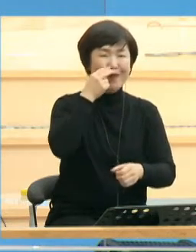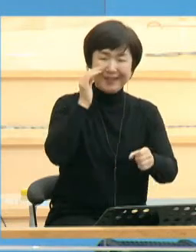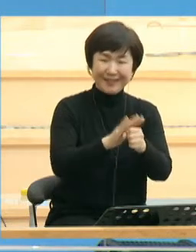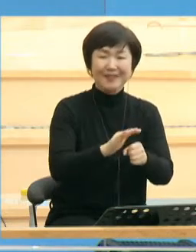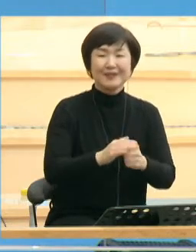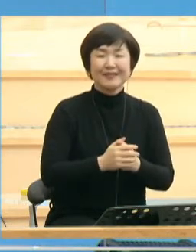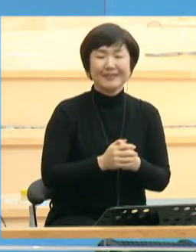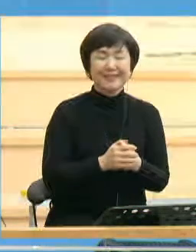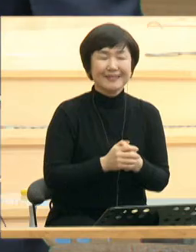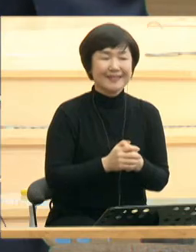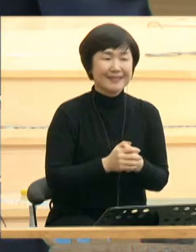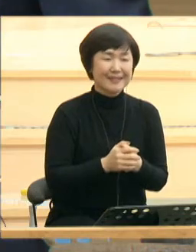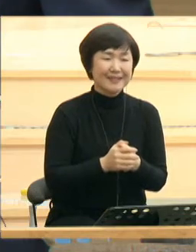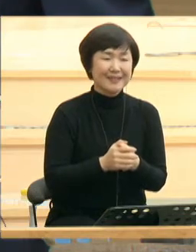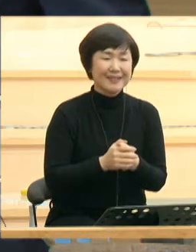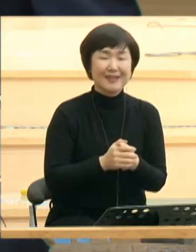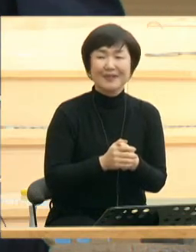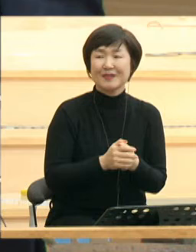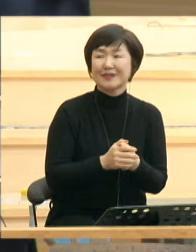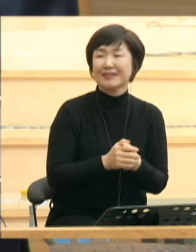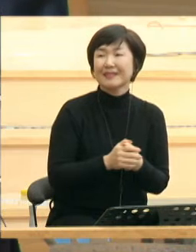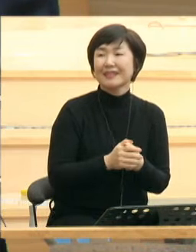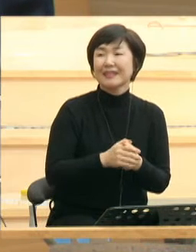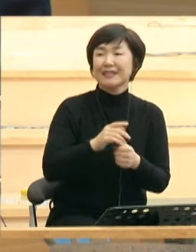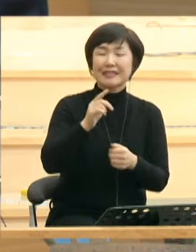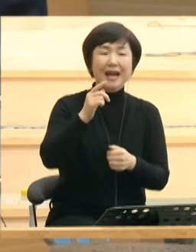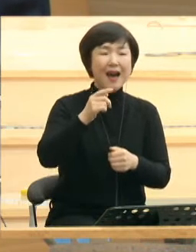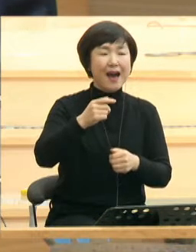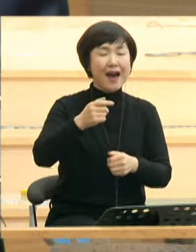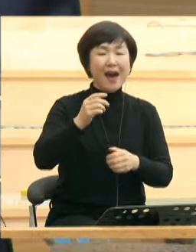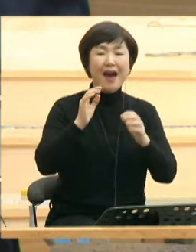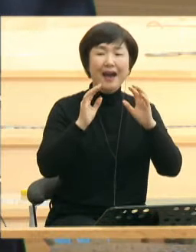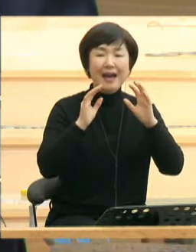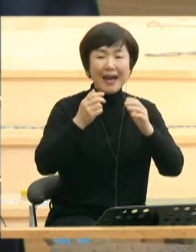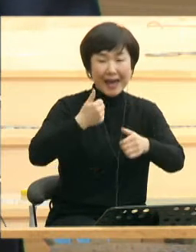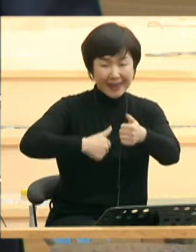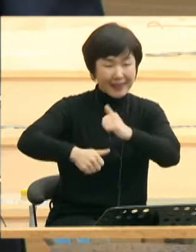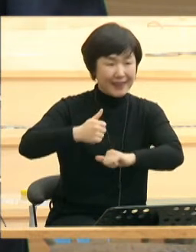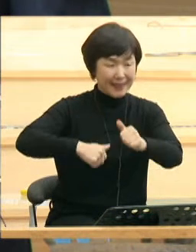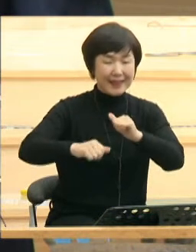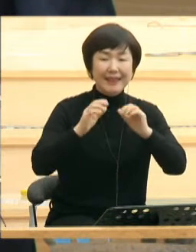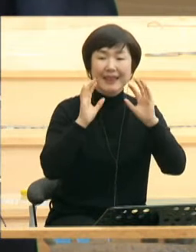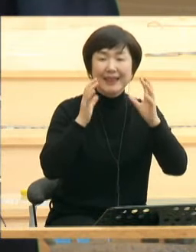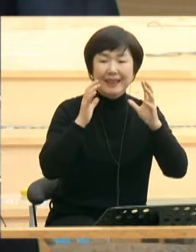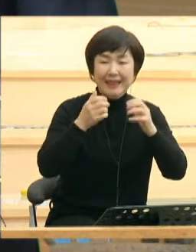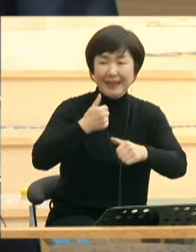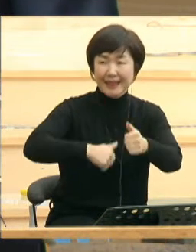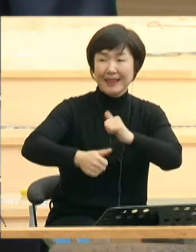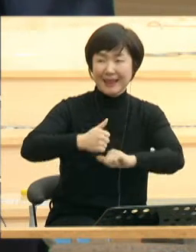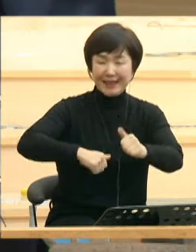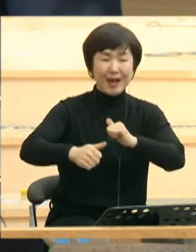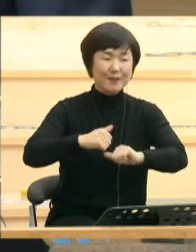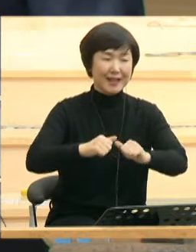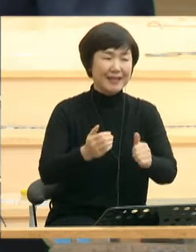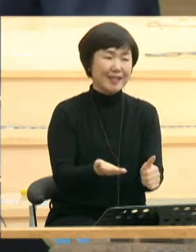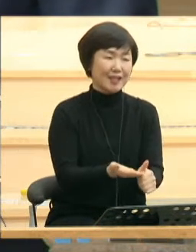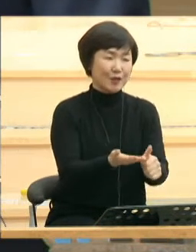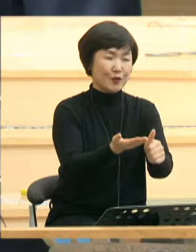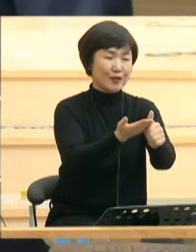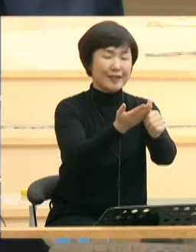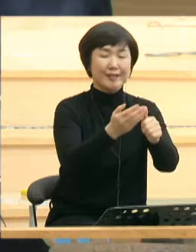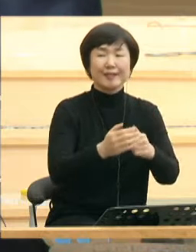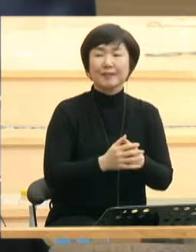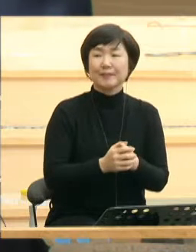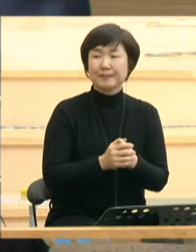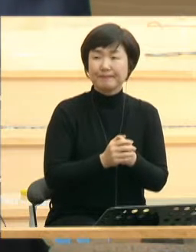여러분 말씀드렸습니다만 어떻게 하면 좋으냐 따라 하십시다 다음 세대를 엄 씨를 길러야 한다 1 더 정확하게 말하면